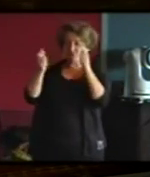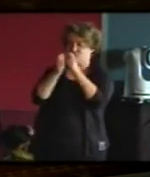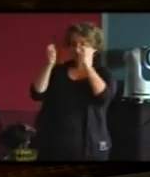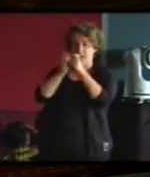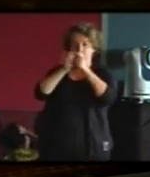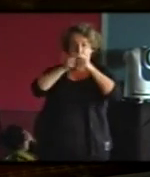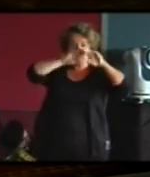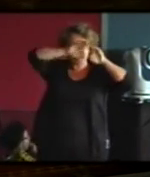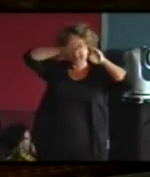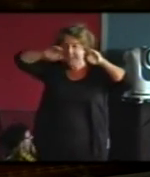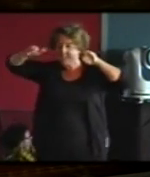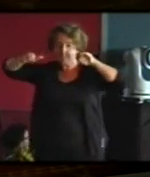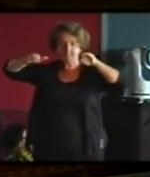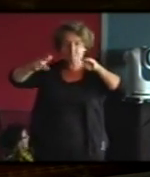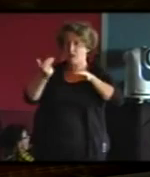Ouais.